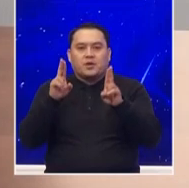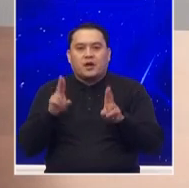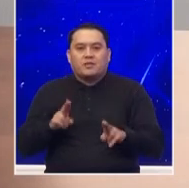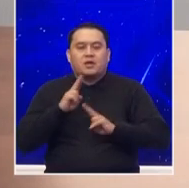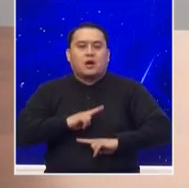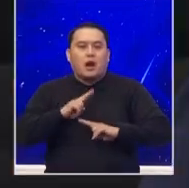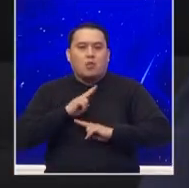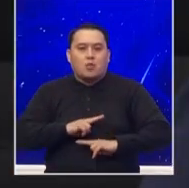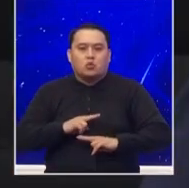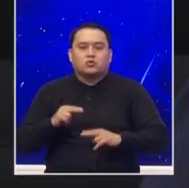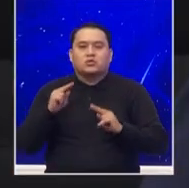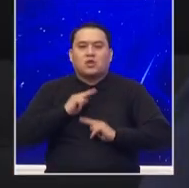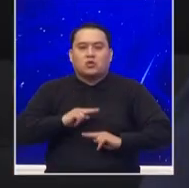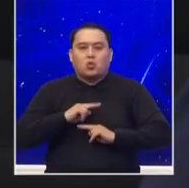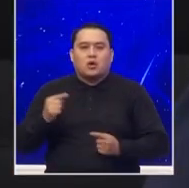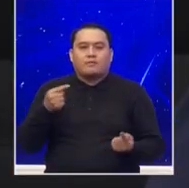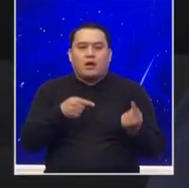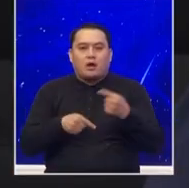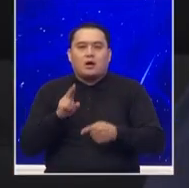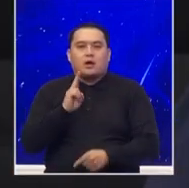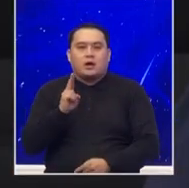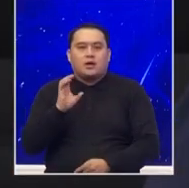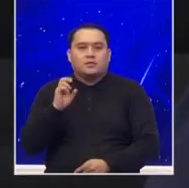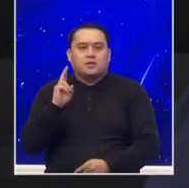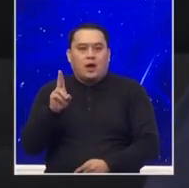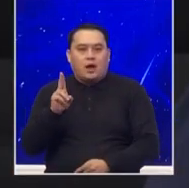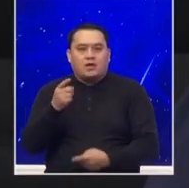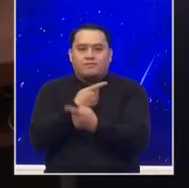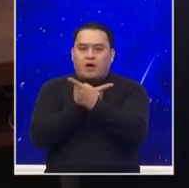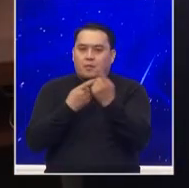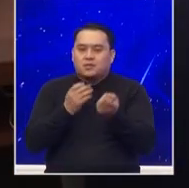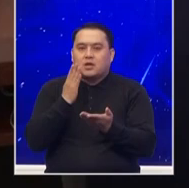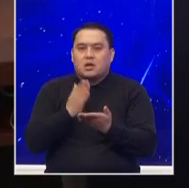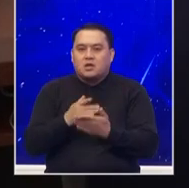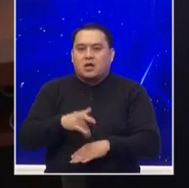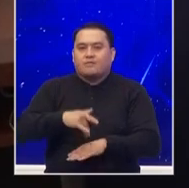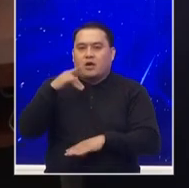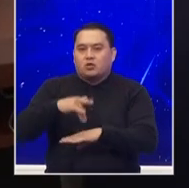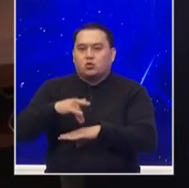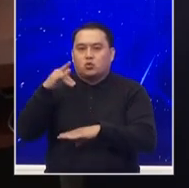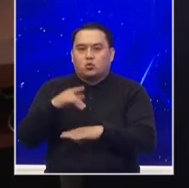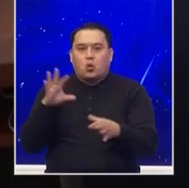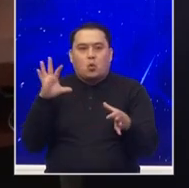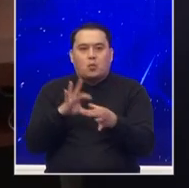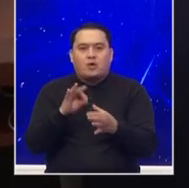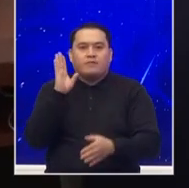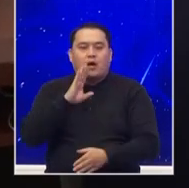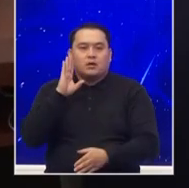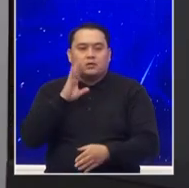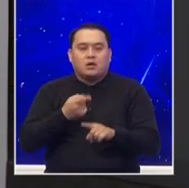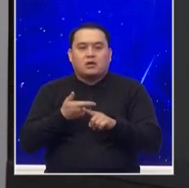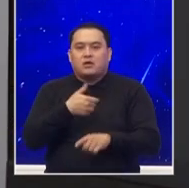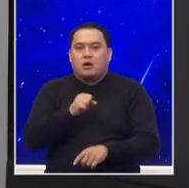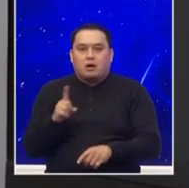работы является взаимодействие с КСК. Кооперативы обладают информацией о том, какие многоквартирные дома не подключены к центральному